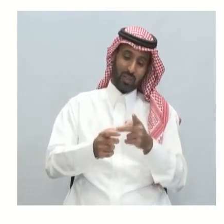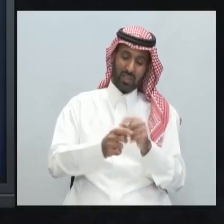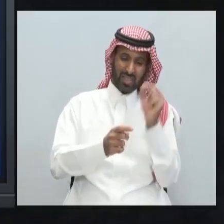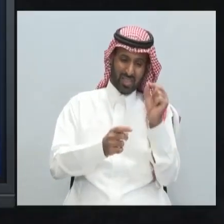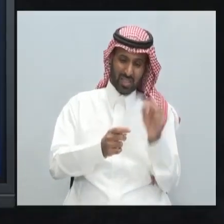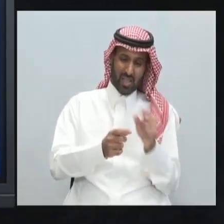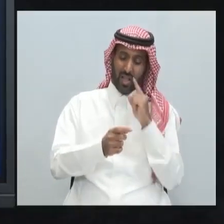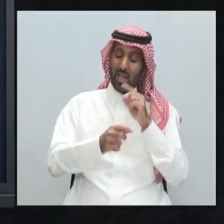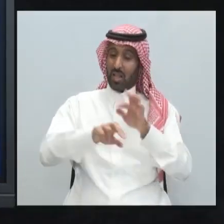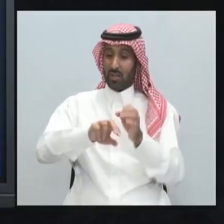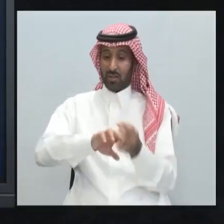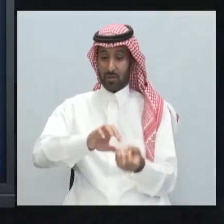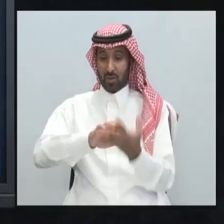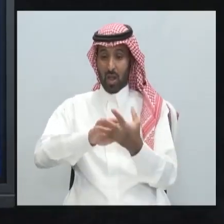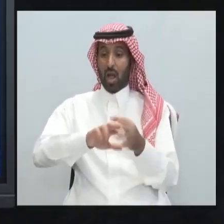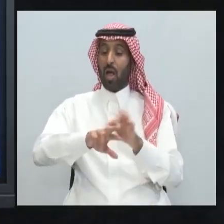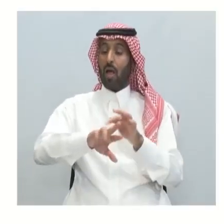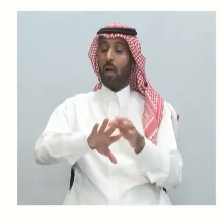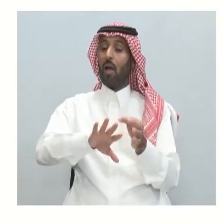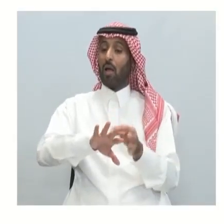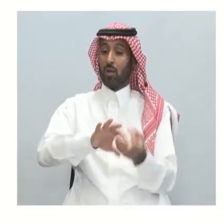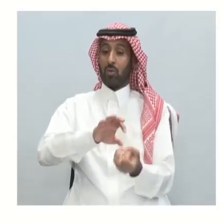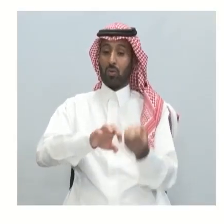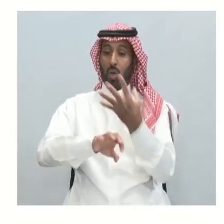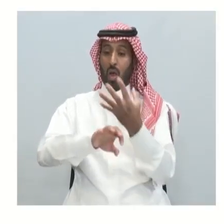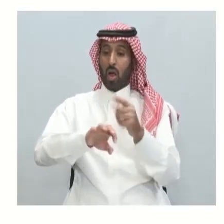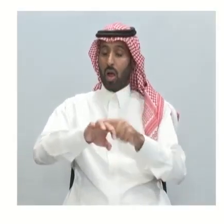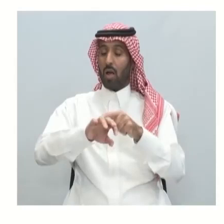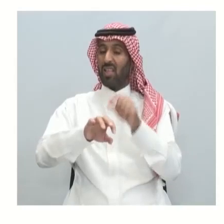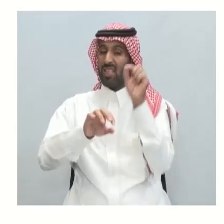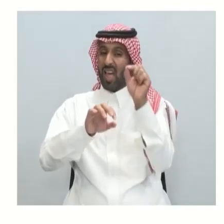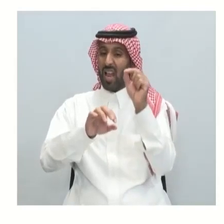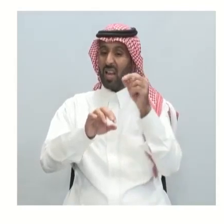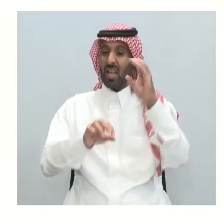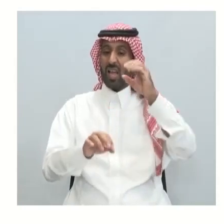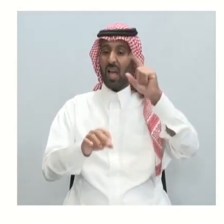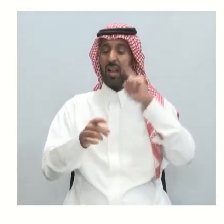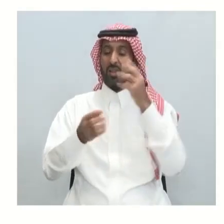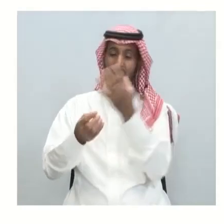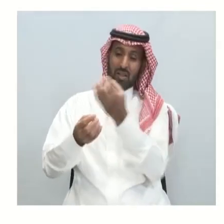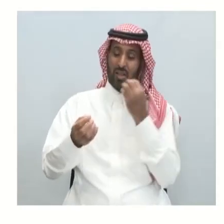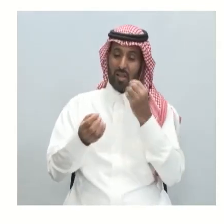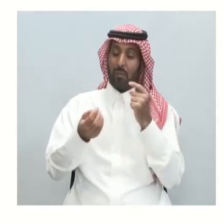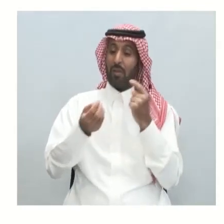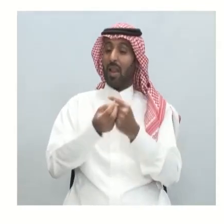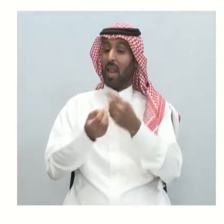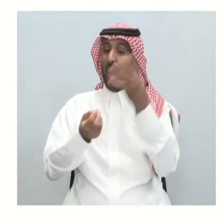بالنسبه للالماس كل ذره كربون ترتبط باربع ذرات